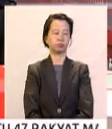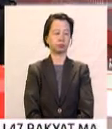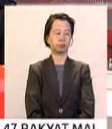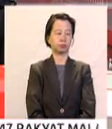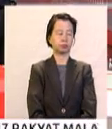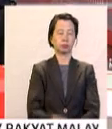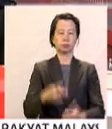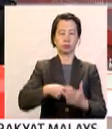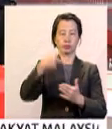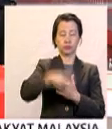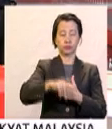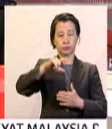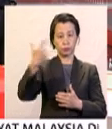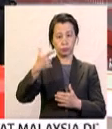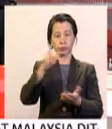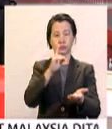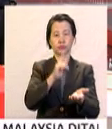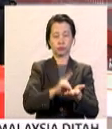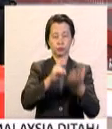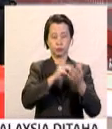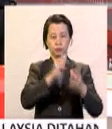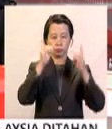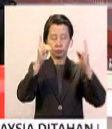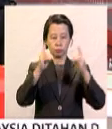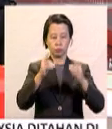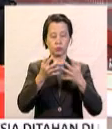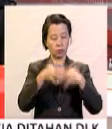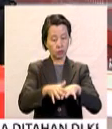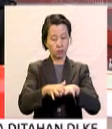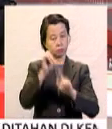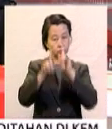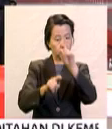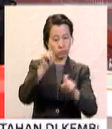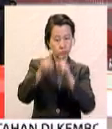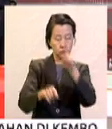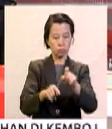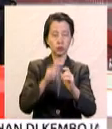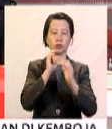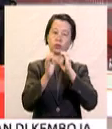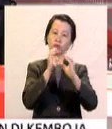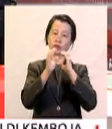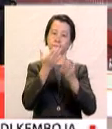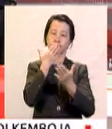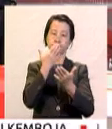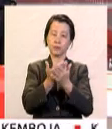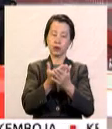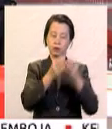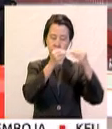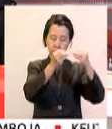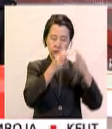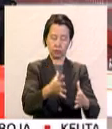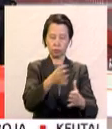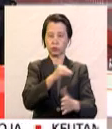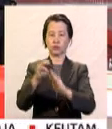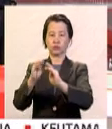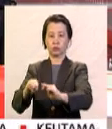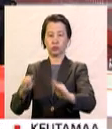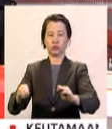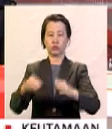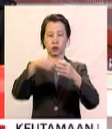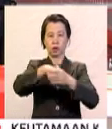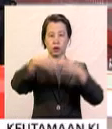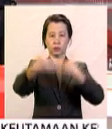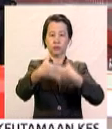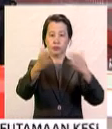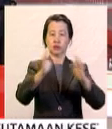Baik, pada program yang lain, Dr. Mazli berkata memupuk budaya bertanya dengan landasan komunikasi yang baik antara guru dengan pelajar dalam bilik